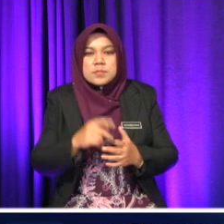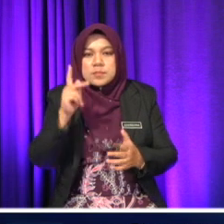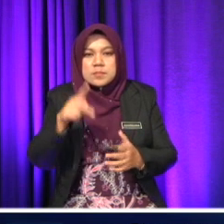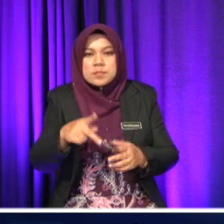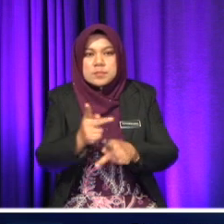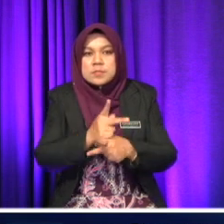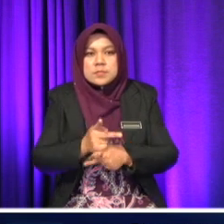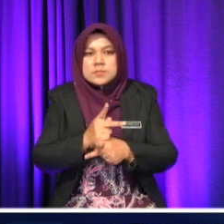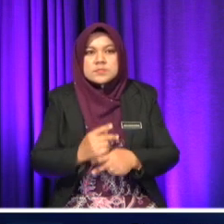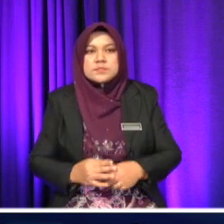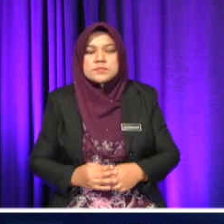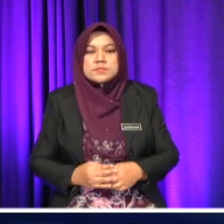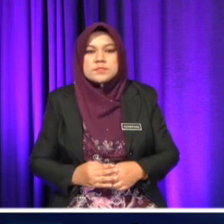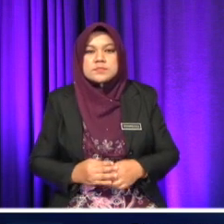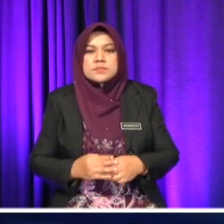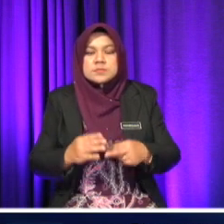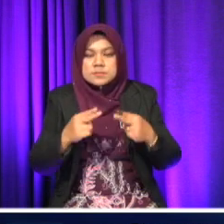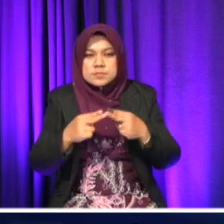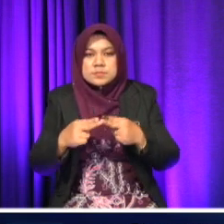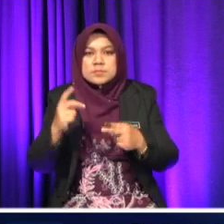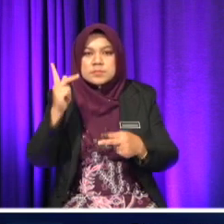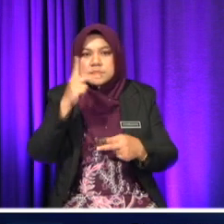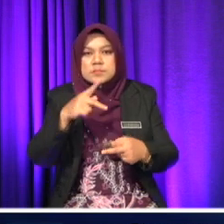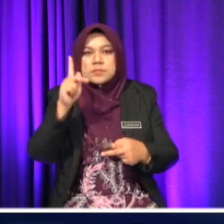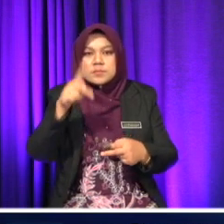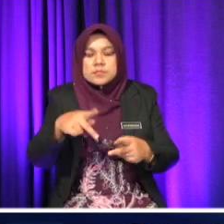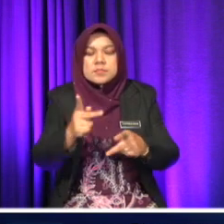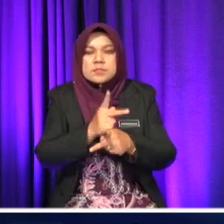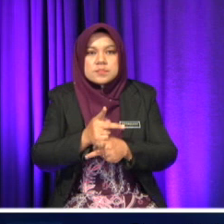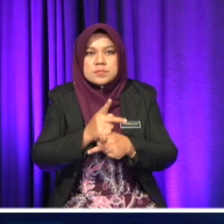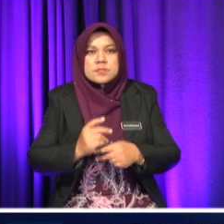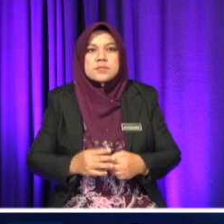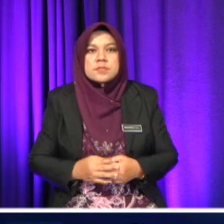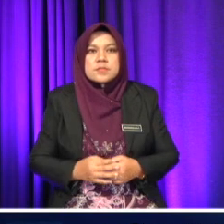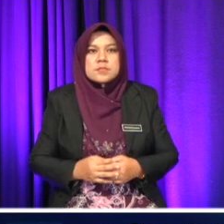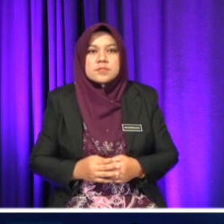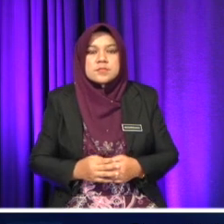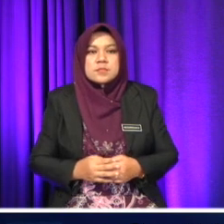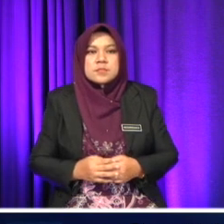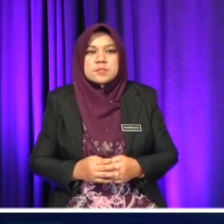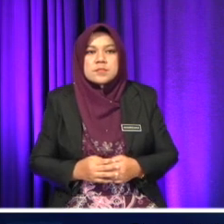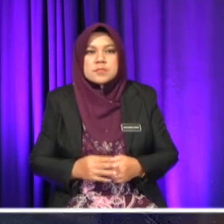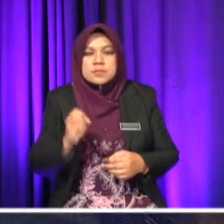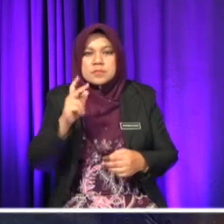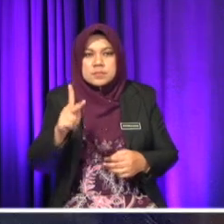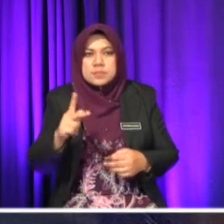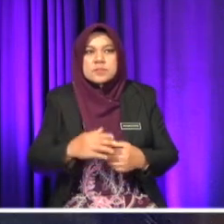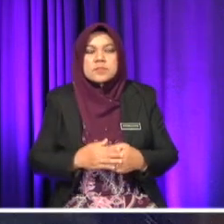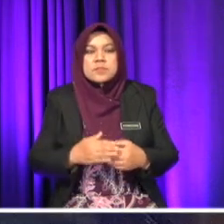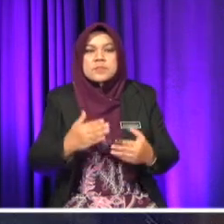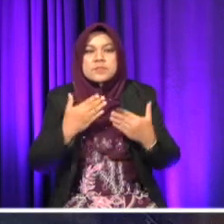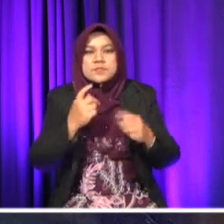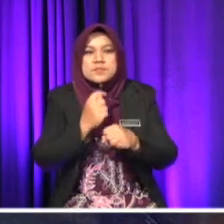ataupun kecil ukhuwah Indah pasti terjaga boleh juga oke terima kasih alihtan ya